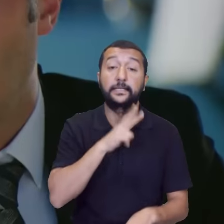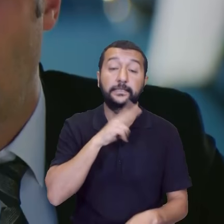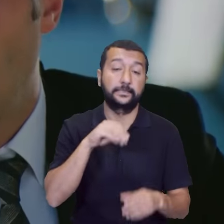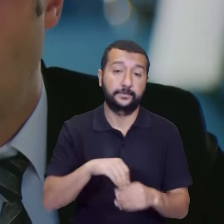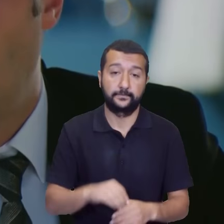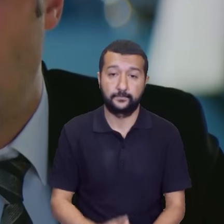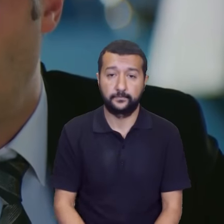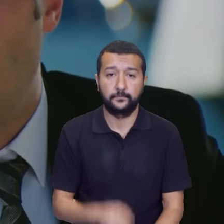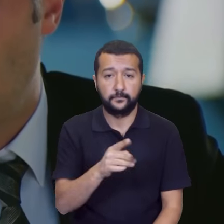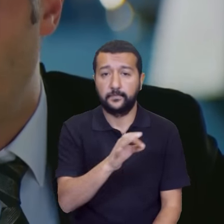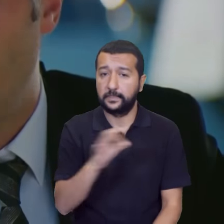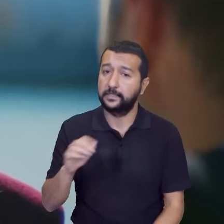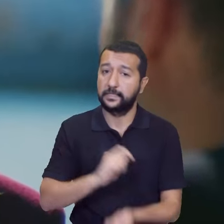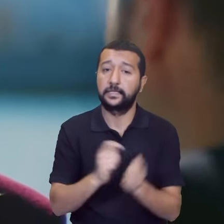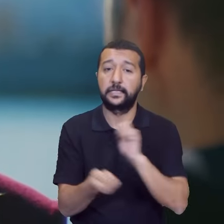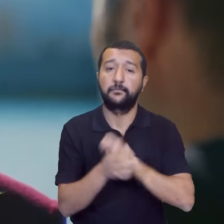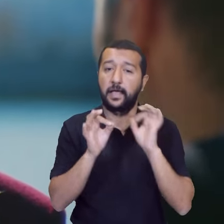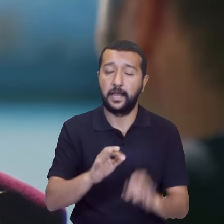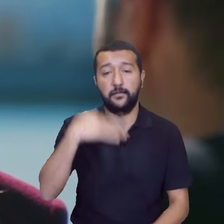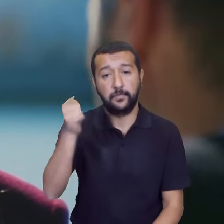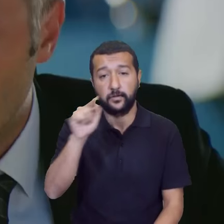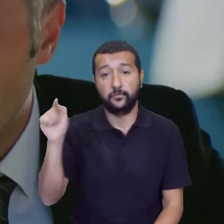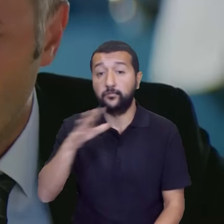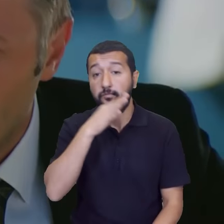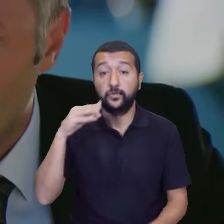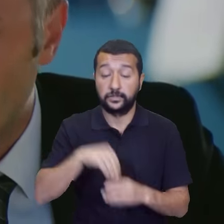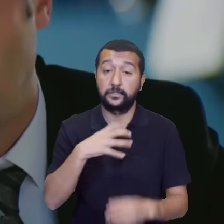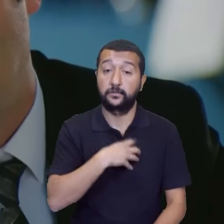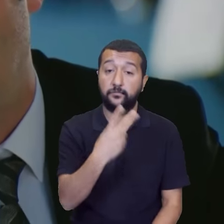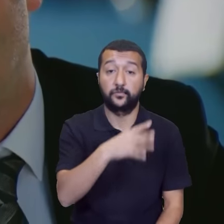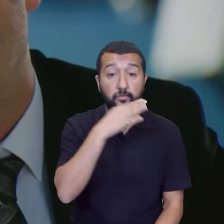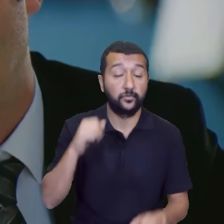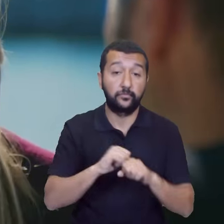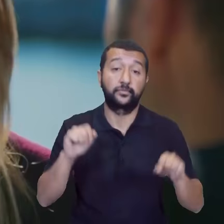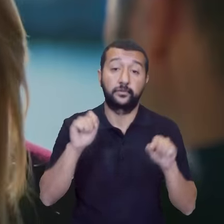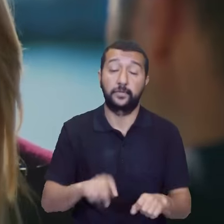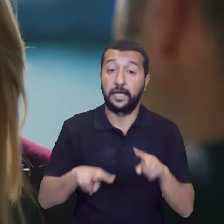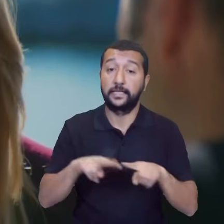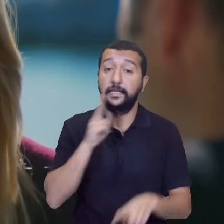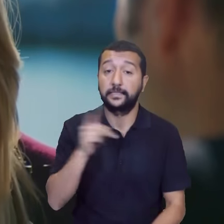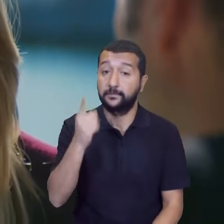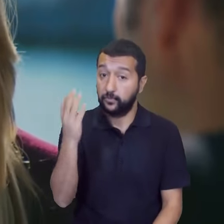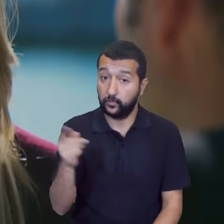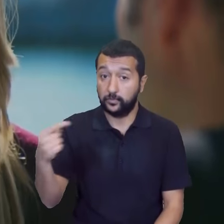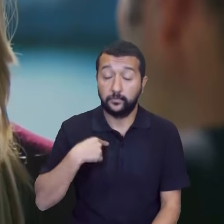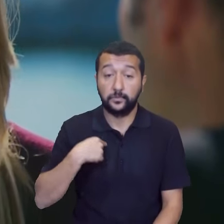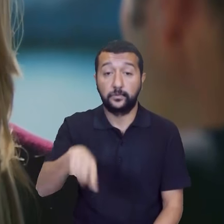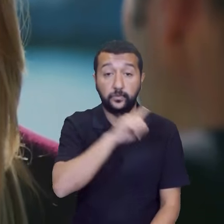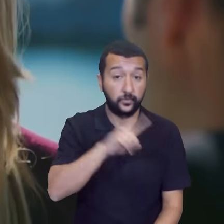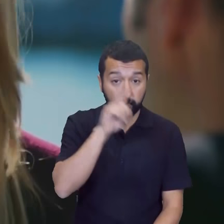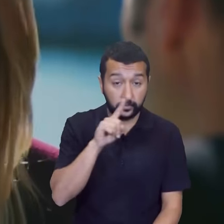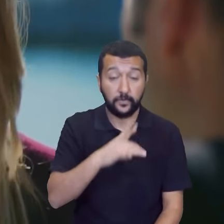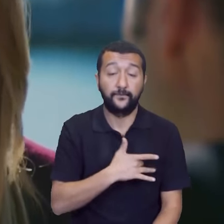için. Hiç değişmemişsin. Hala başkalarının mutluluğu için kendi mutluluğunu feda ediyorsun. Adile teyzeye bir şey olursa bizim